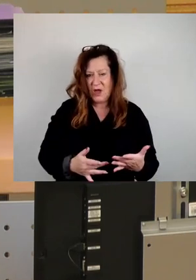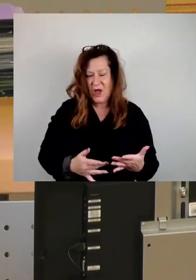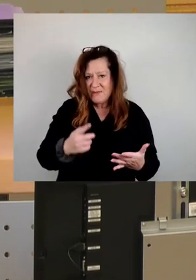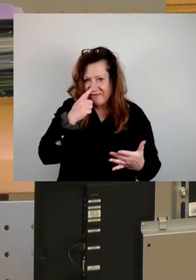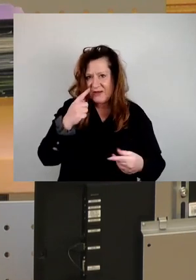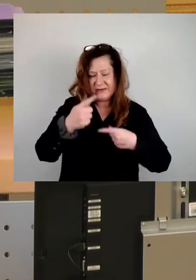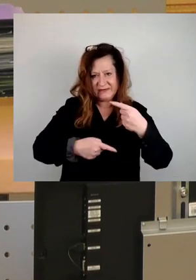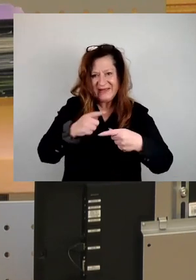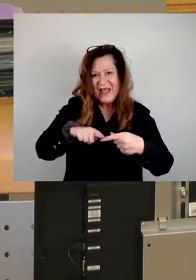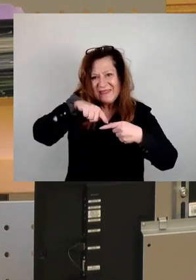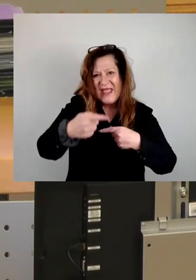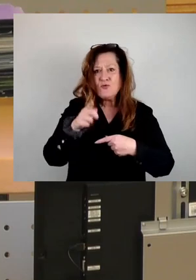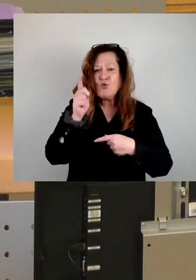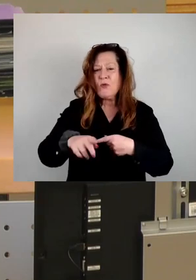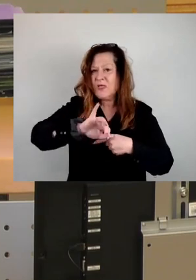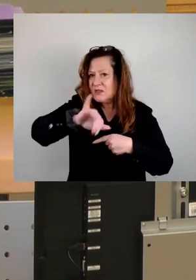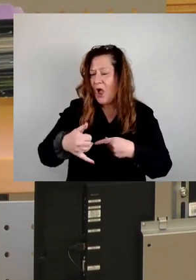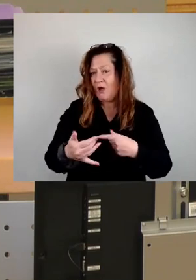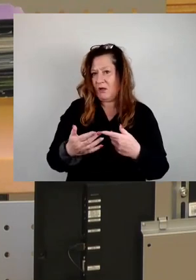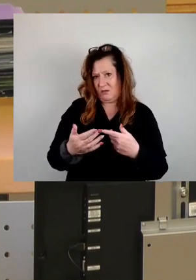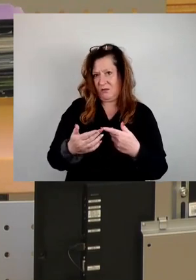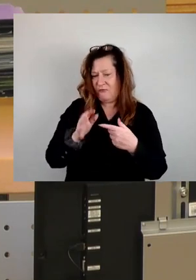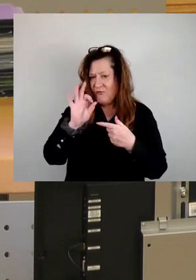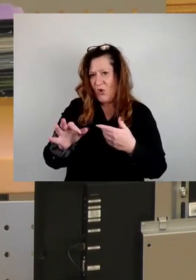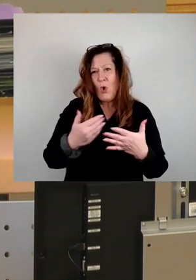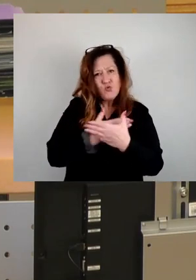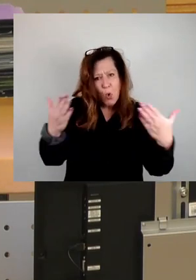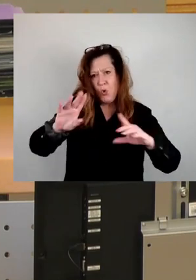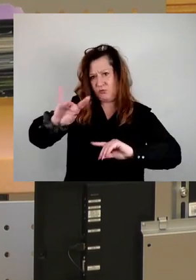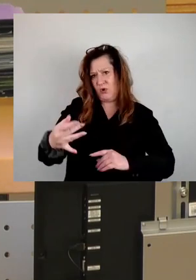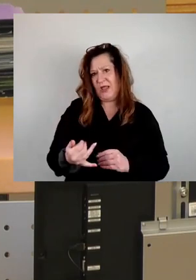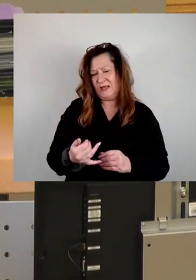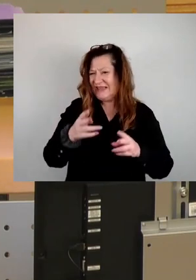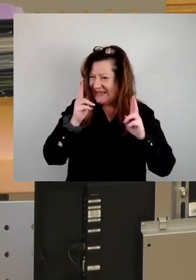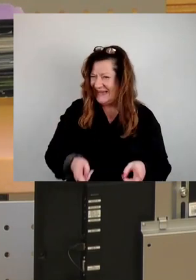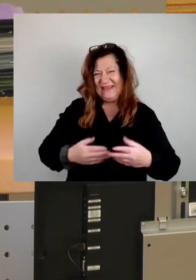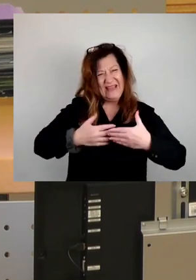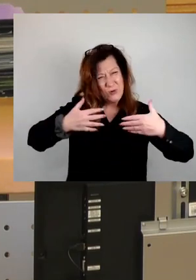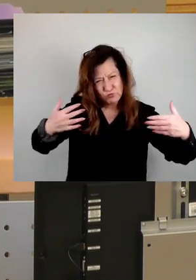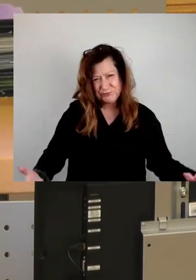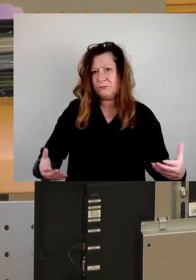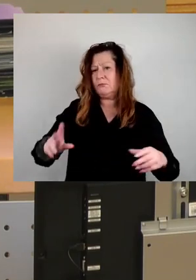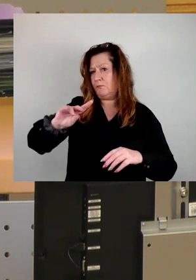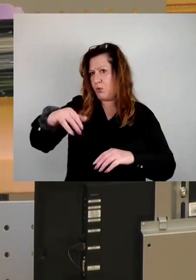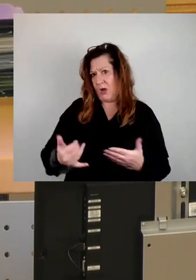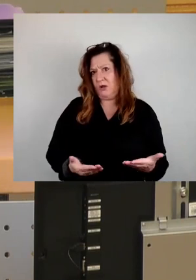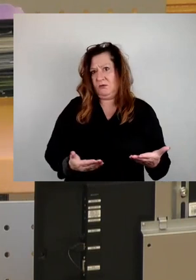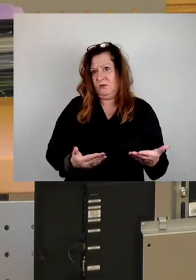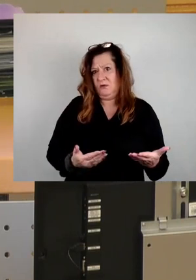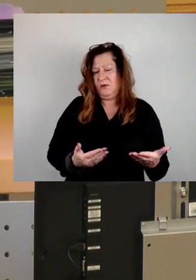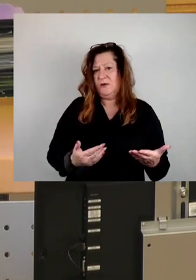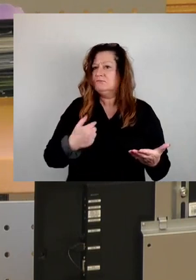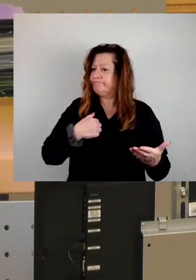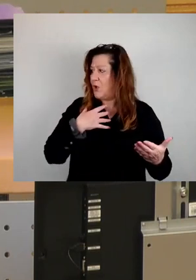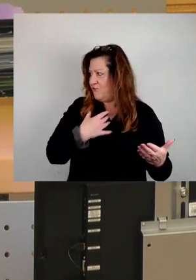Jahre. Also es ist wirklich ein großes Projekt, ein richtig großes, ein wichtiges Projekt. Und ich bin sehr froh, dass es eben auch